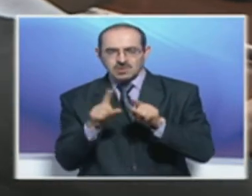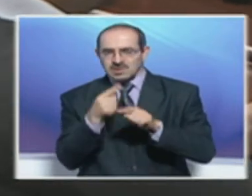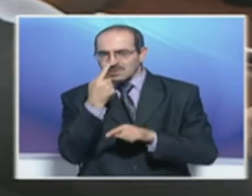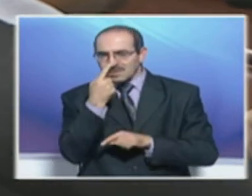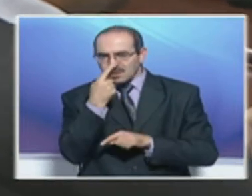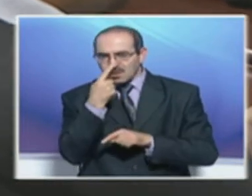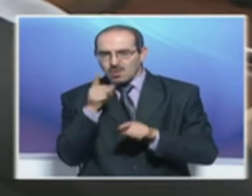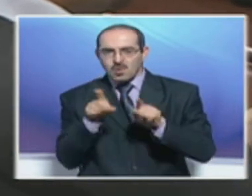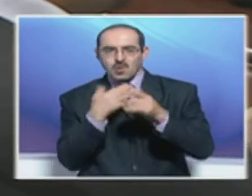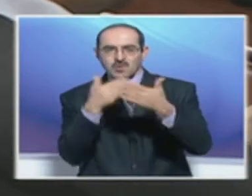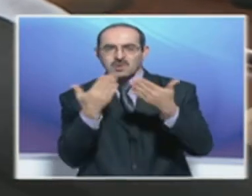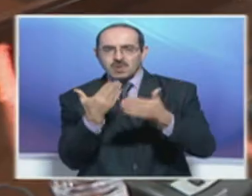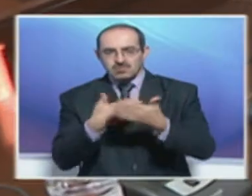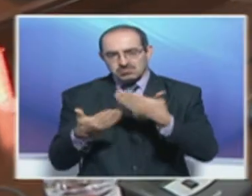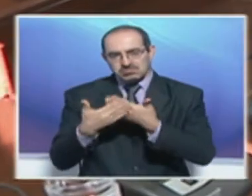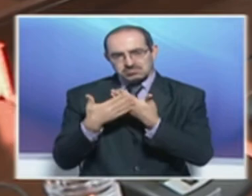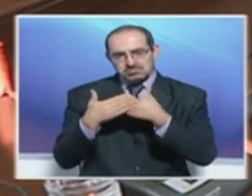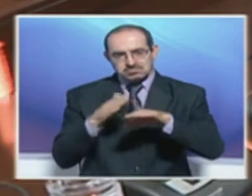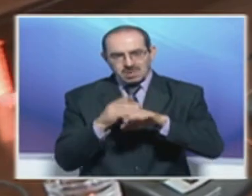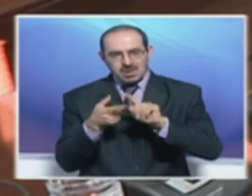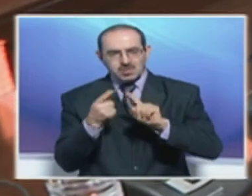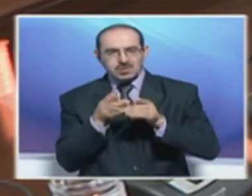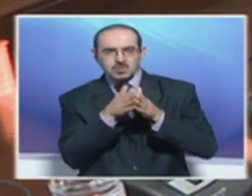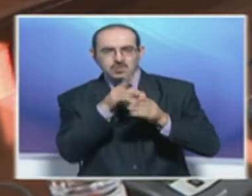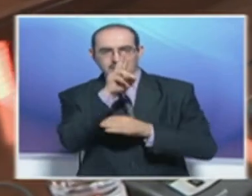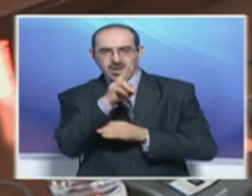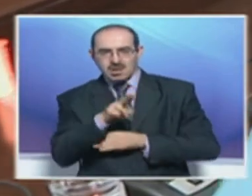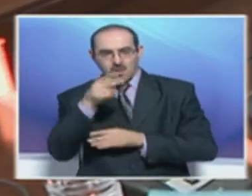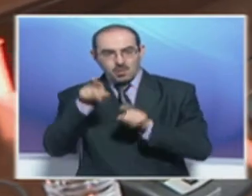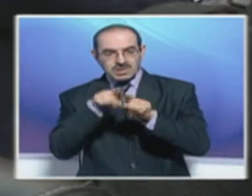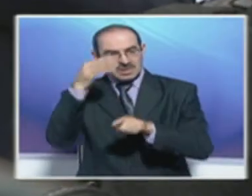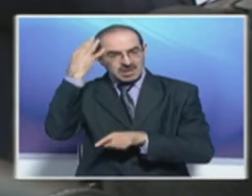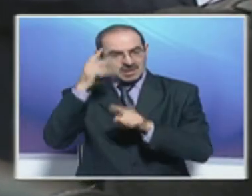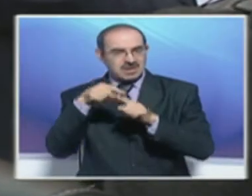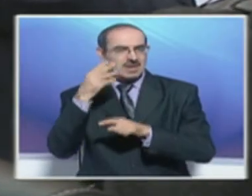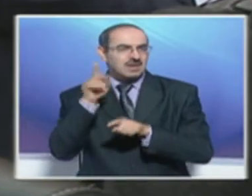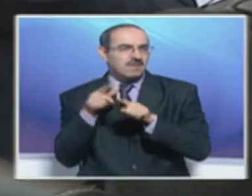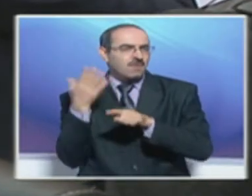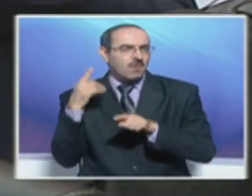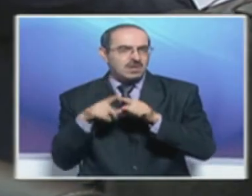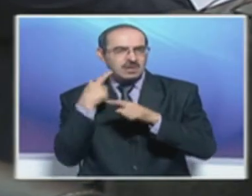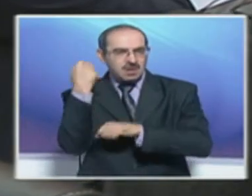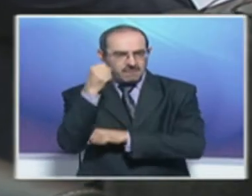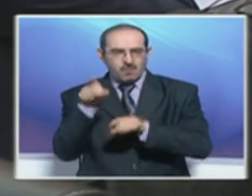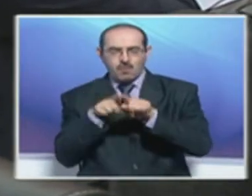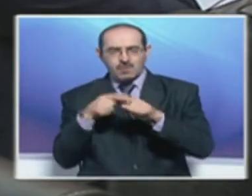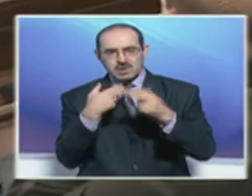العلوم الطبية، بهدف التشاور حول مطالب وانشغالات طلبة العلوم